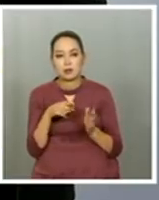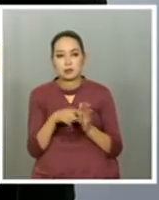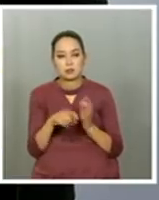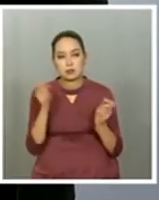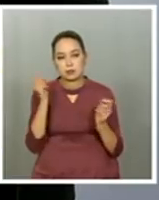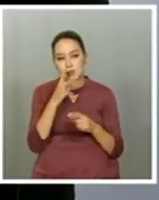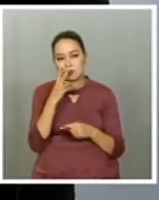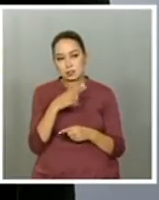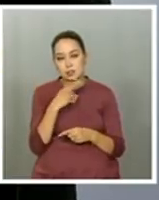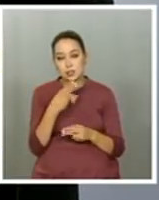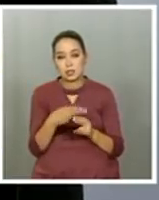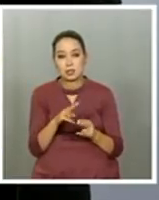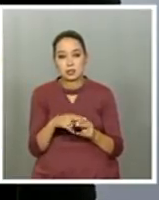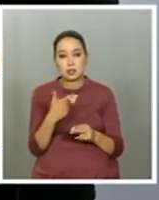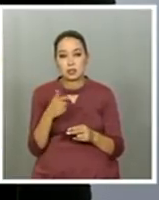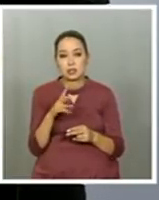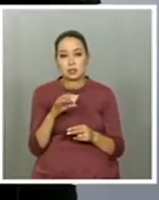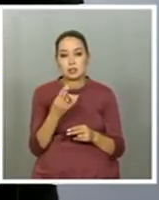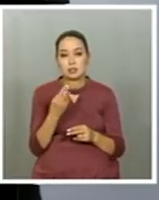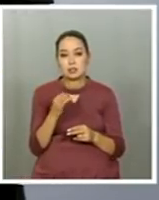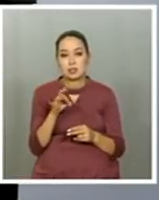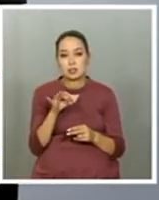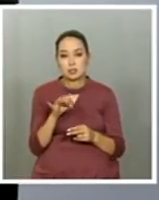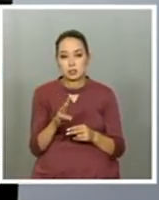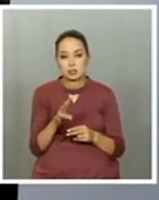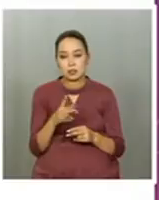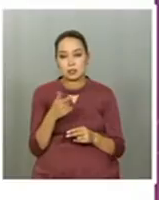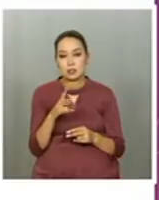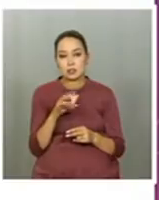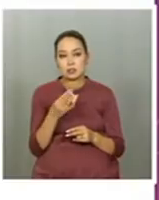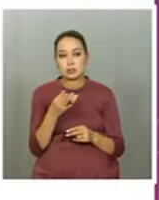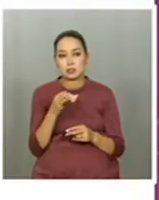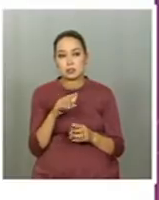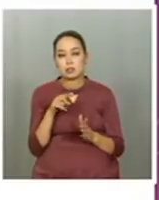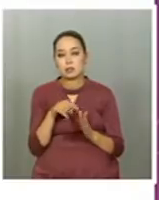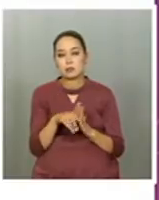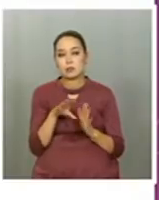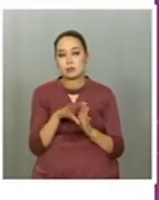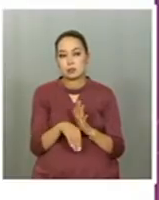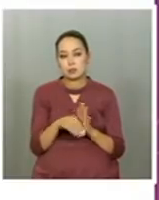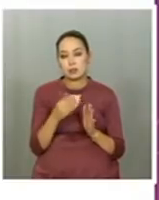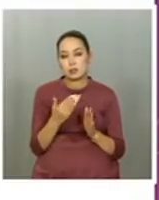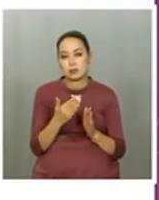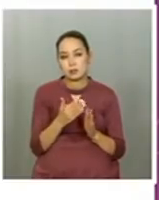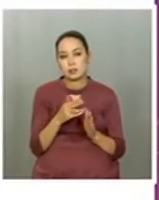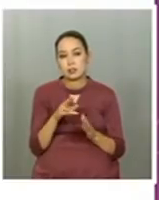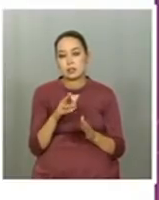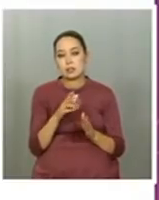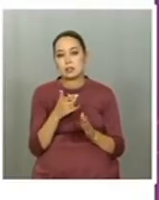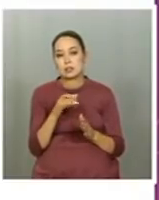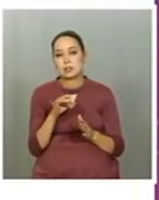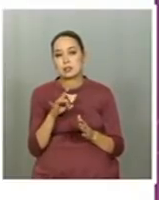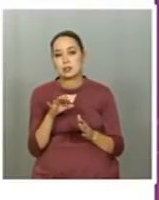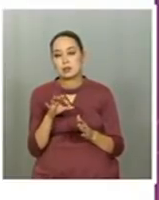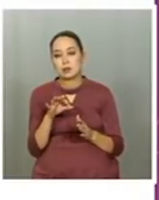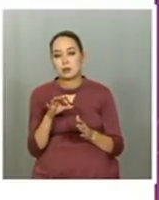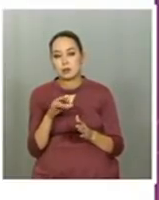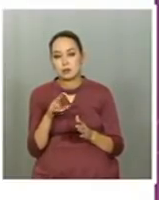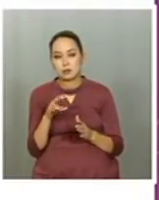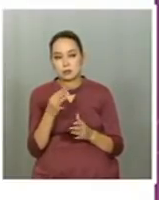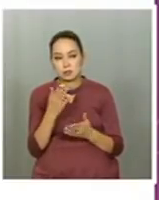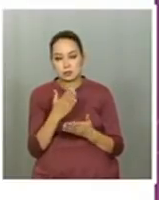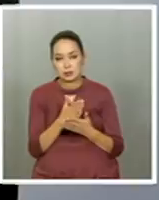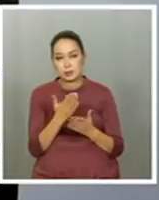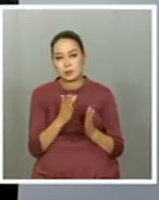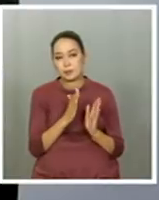спирттердің бірі ол глицерин. Яғни глицериннің құрамында 3 гидроксотоп бар. Осы гидроксотоп құрамындағы